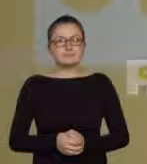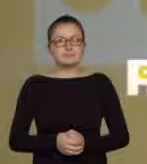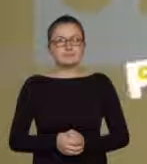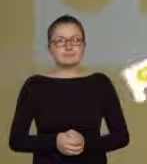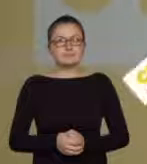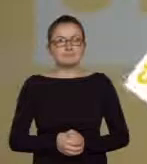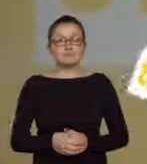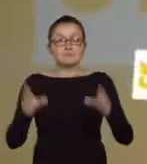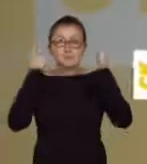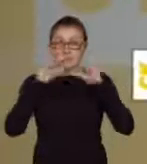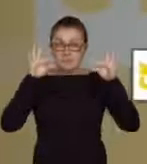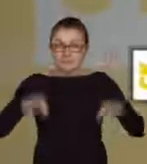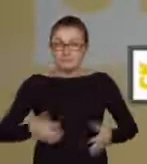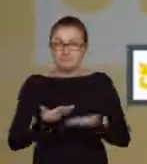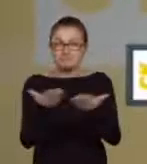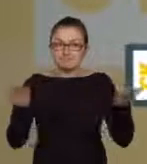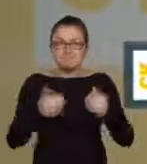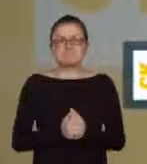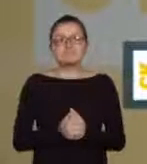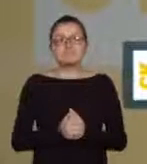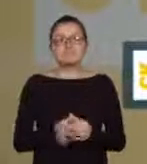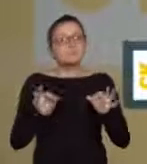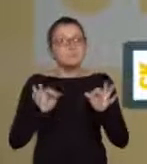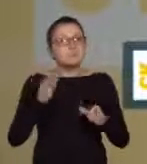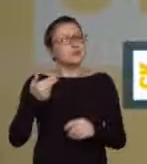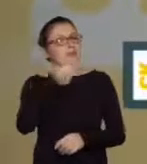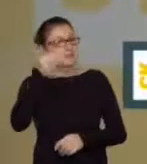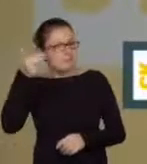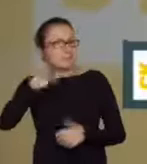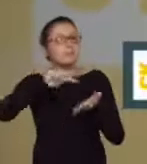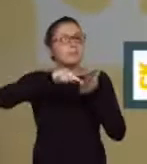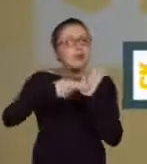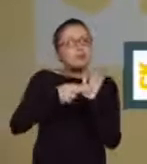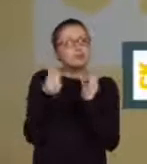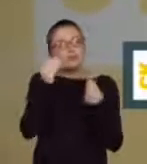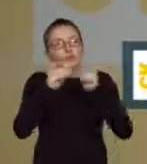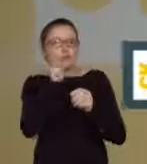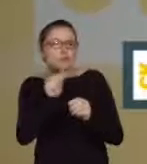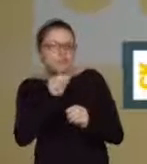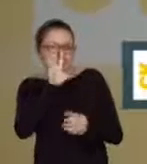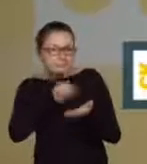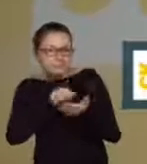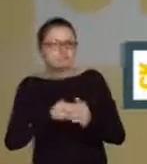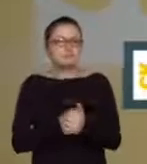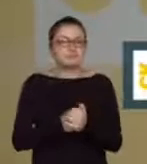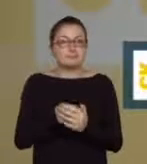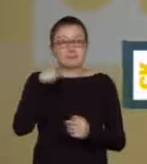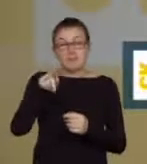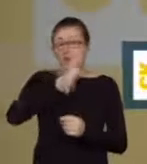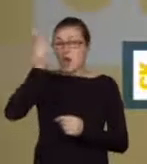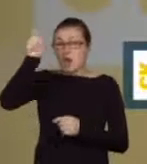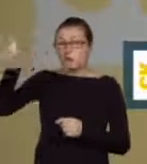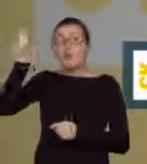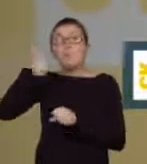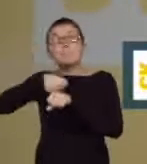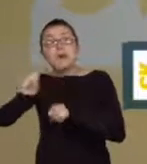Szanowni Państwo, zajmiemy się planowaniem doświadczeń, a więc umiejętnością, jaką powinien opanować każdy maturzysta zdający